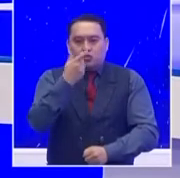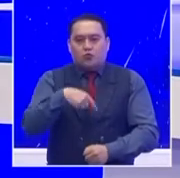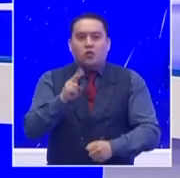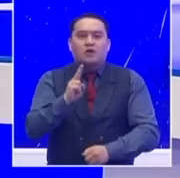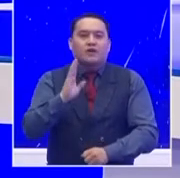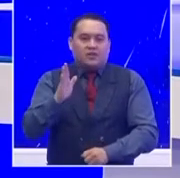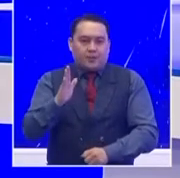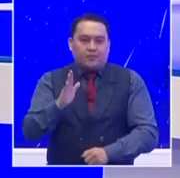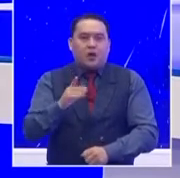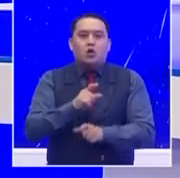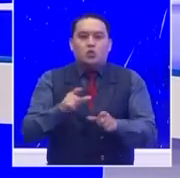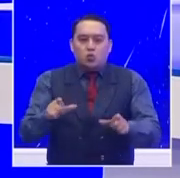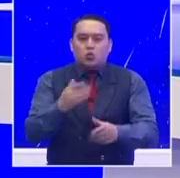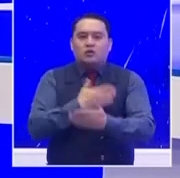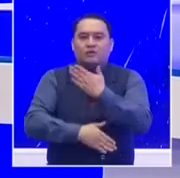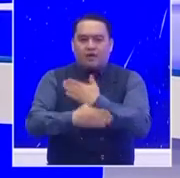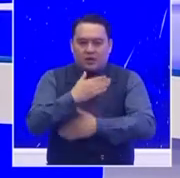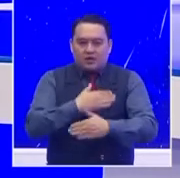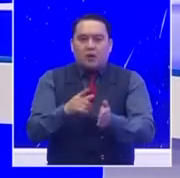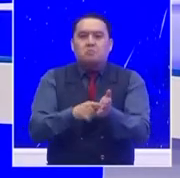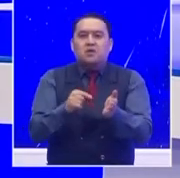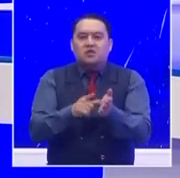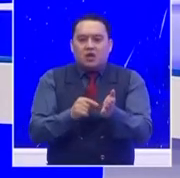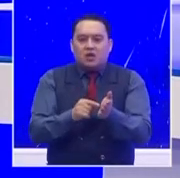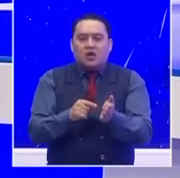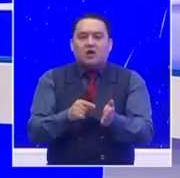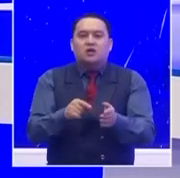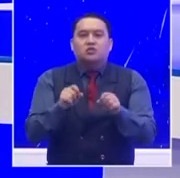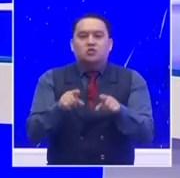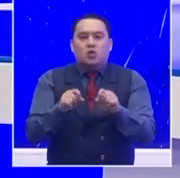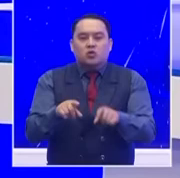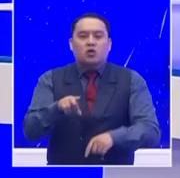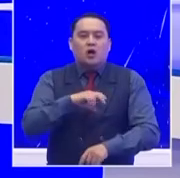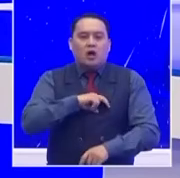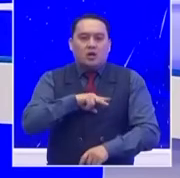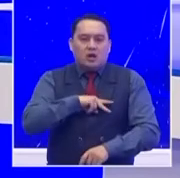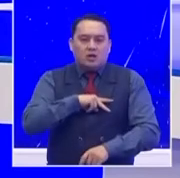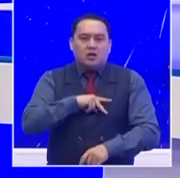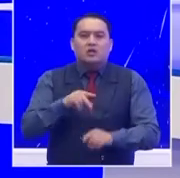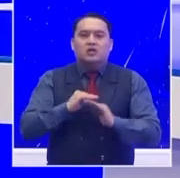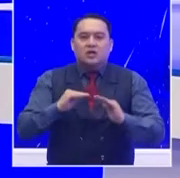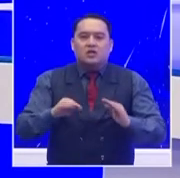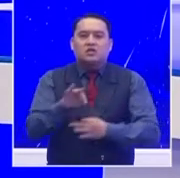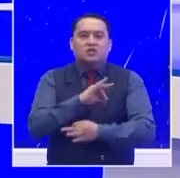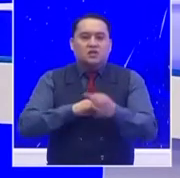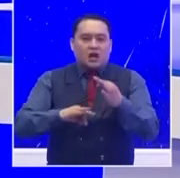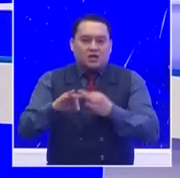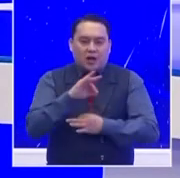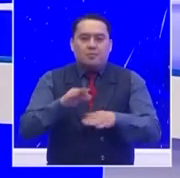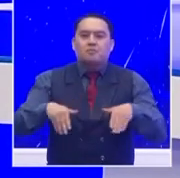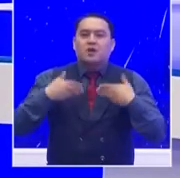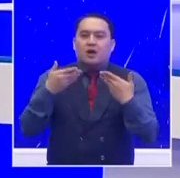квартир в их числе люди с особыми потребностями пенсионеры обладатели награды all тоналка и дети сироты возможность предоставить и